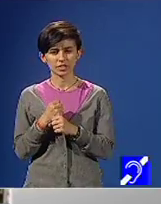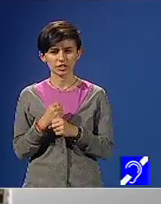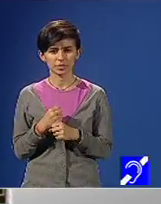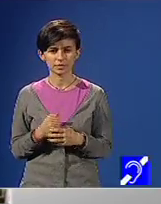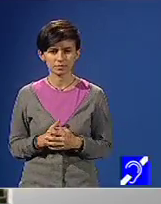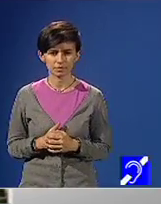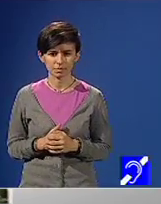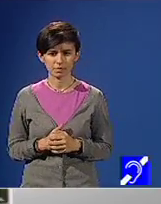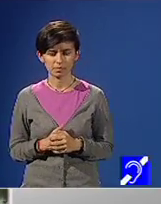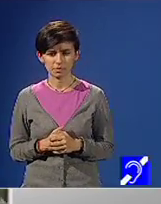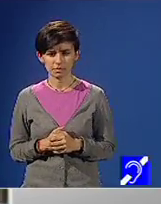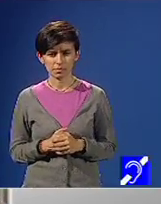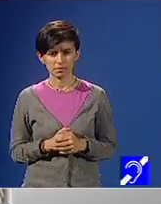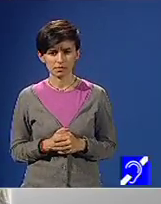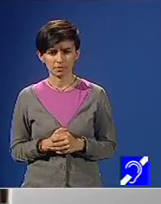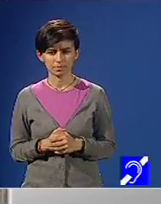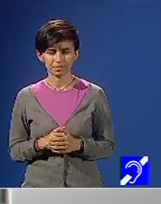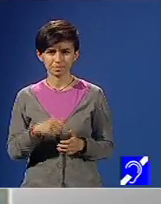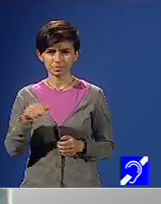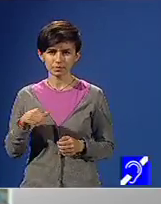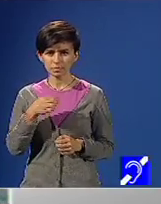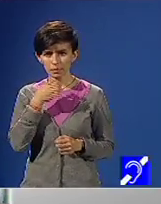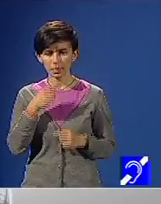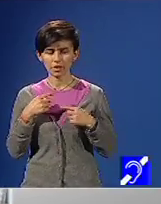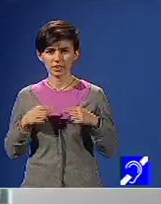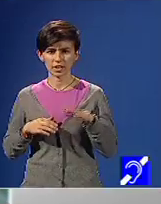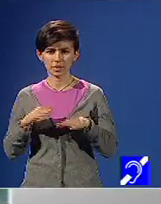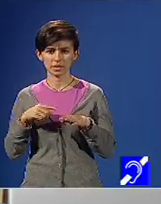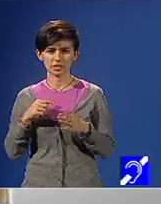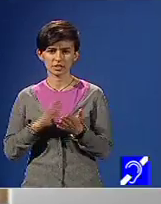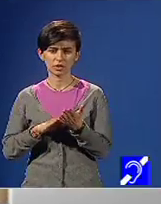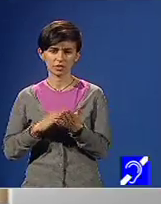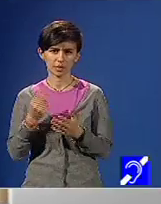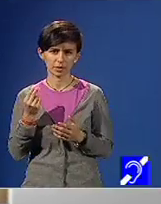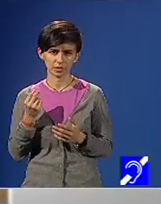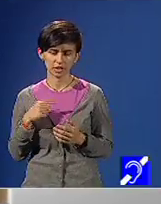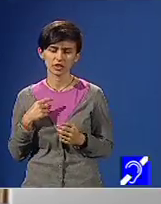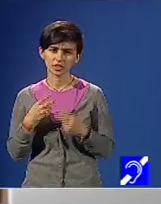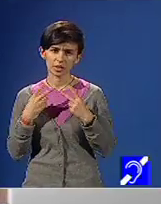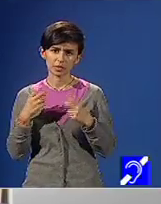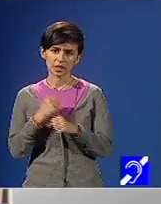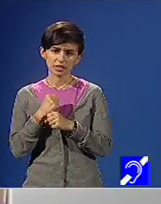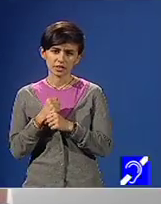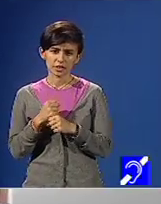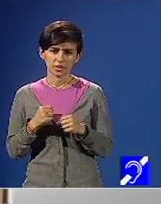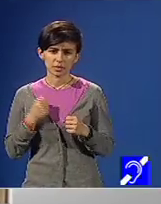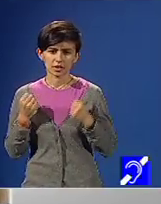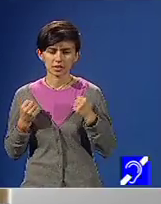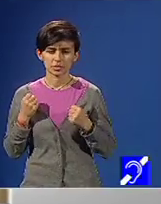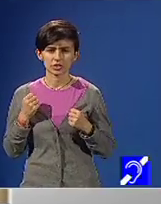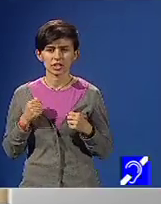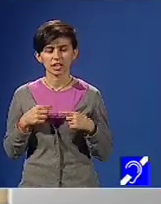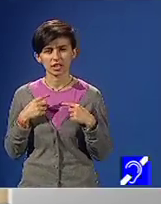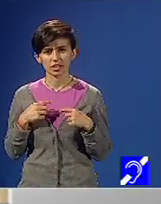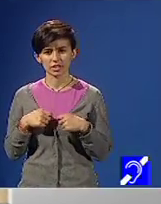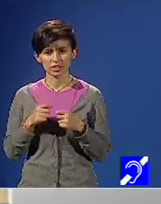pas e o faptă bună. Noi așa spunem pentru că chiar dacă în tot anul e important să facem mișcare pentru sănătatea noastră, mișcarea pe care o facem acum